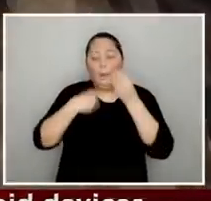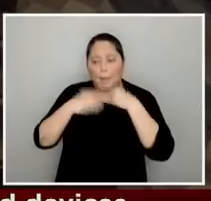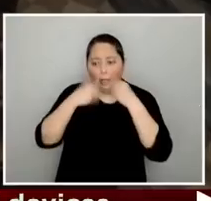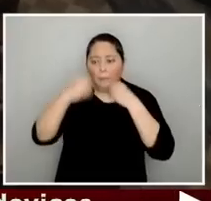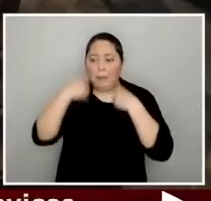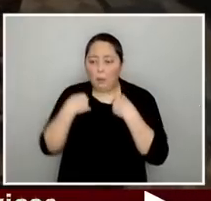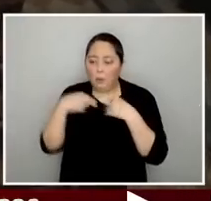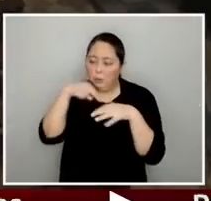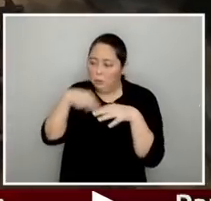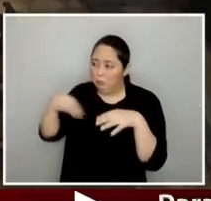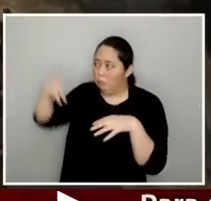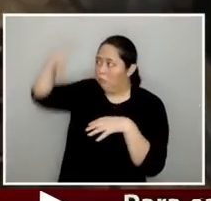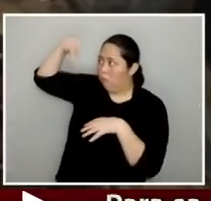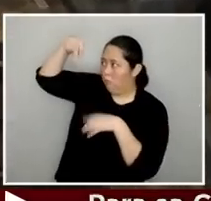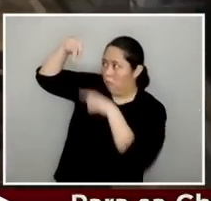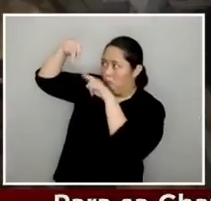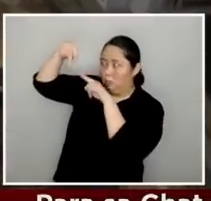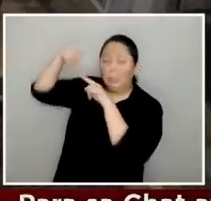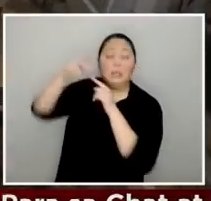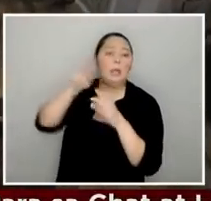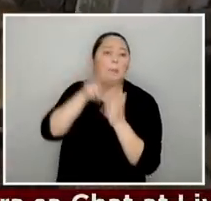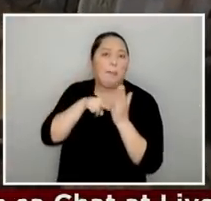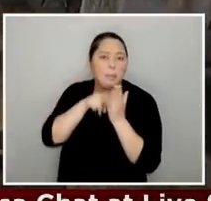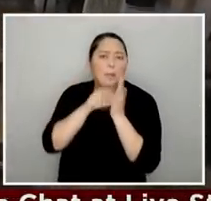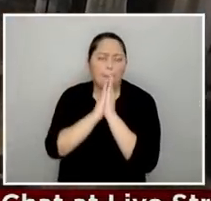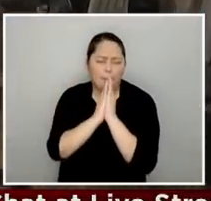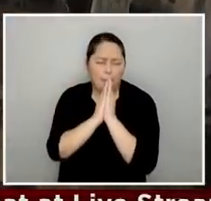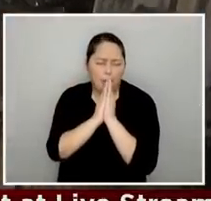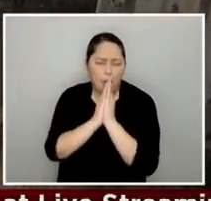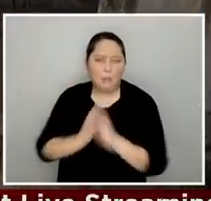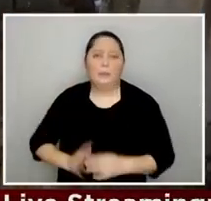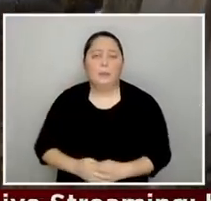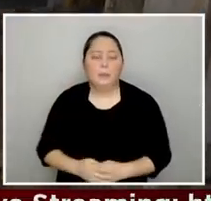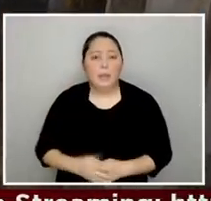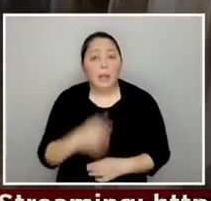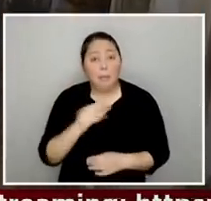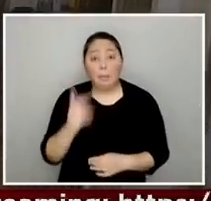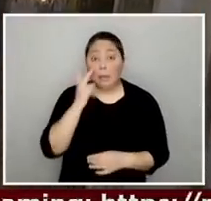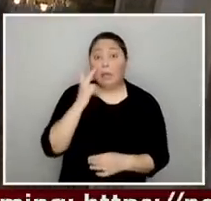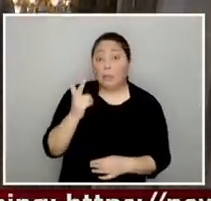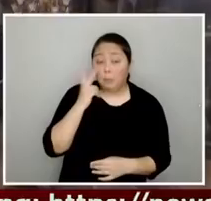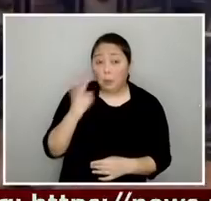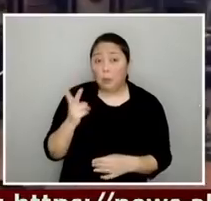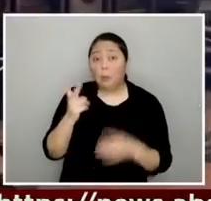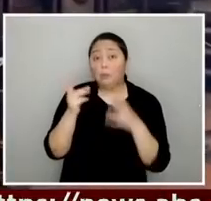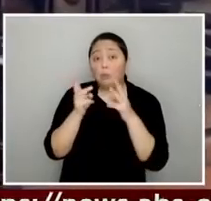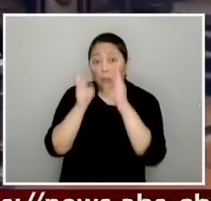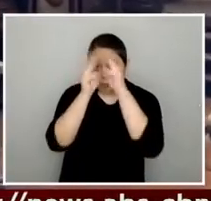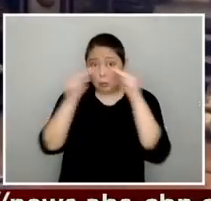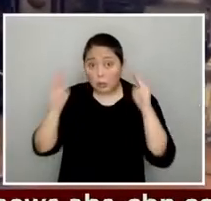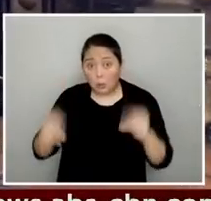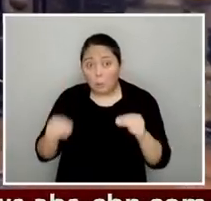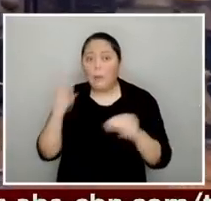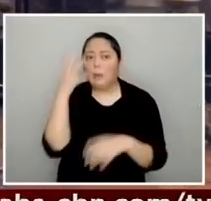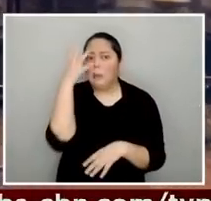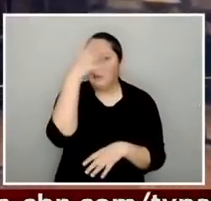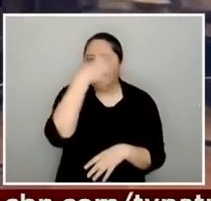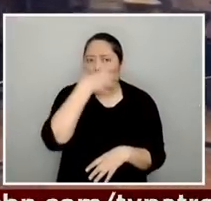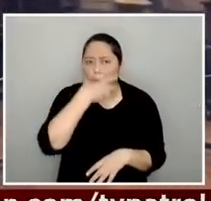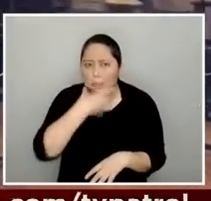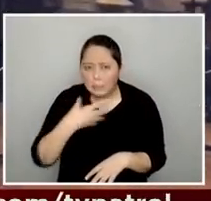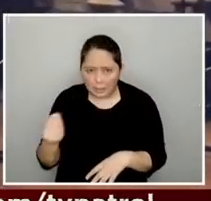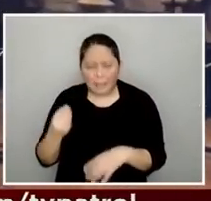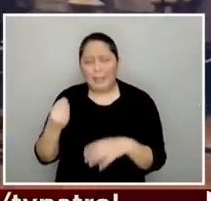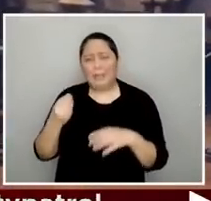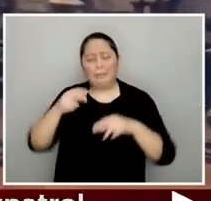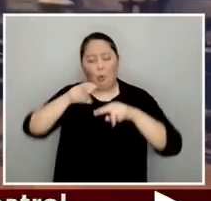pulpit. Alam niyo ba na sa museo rin makikita ang pinakamagandang view ng simbahan? Ito ang choir loft. Lahat